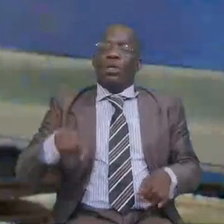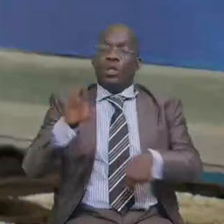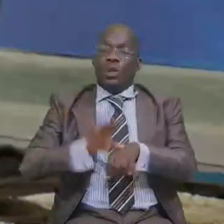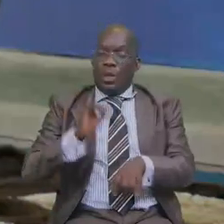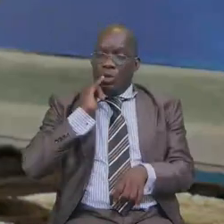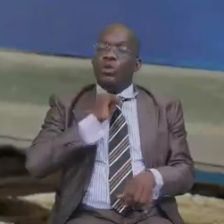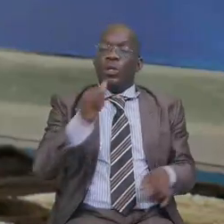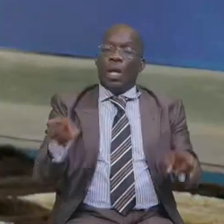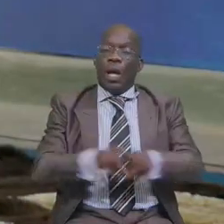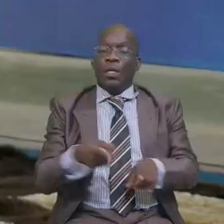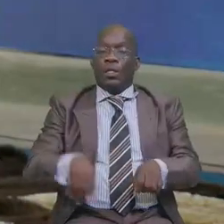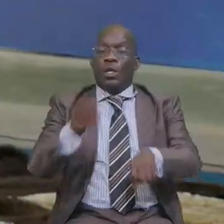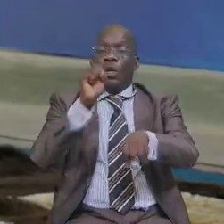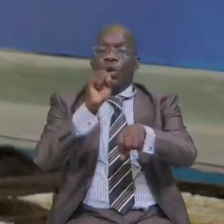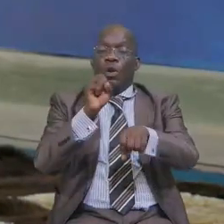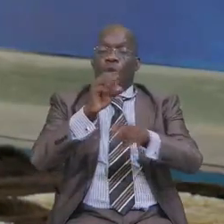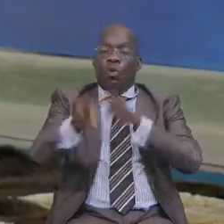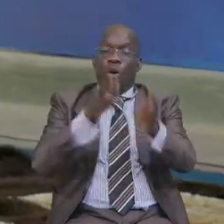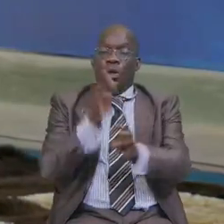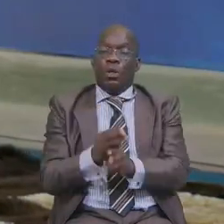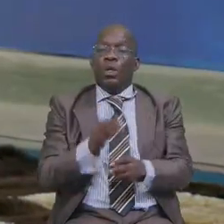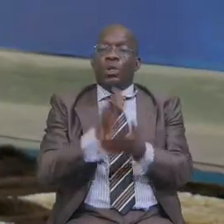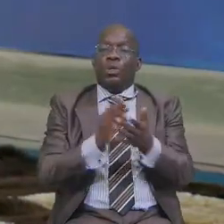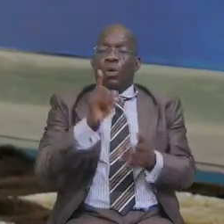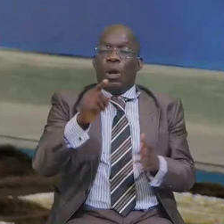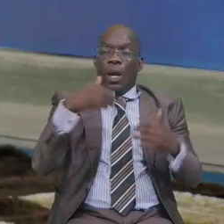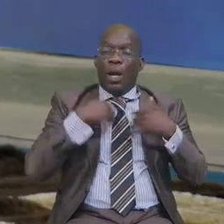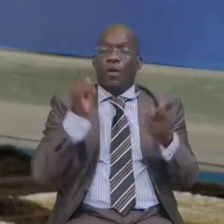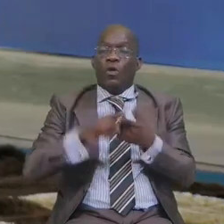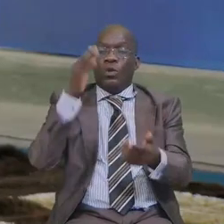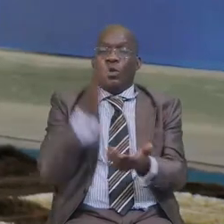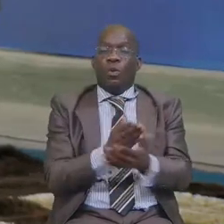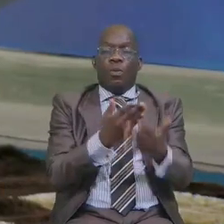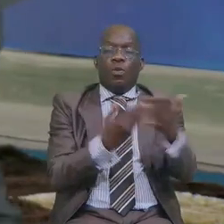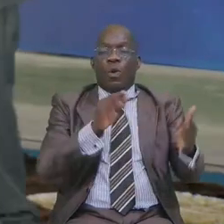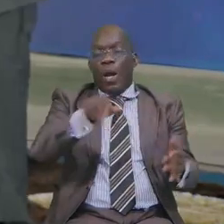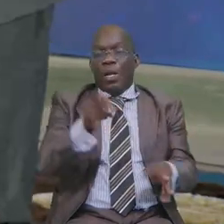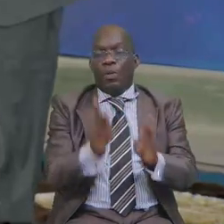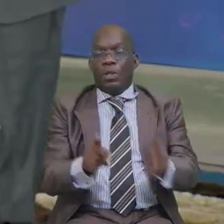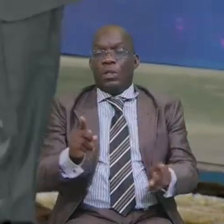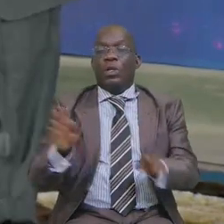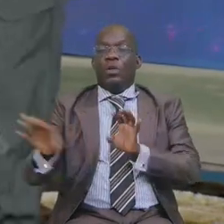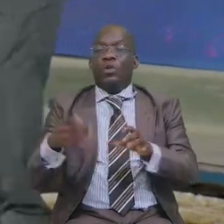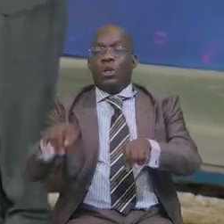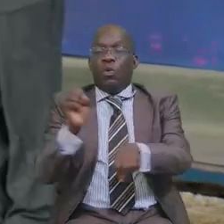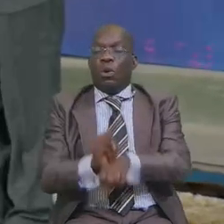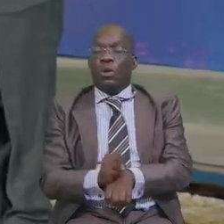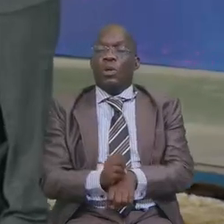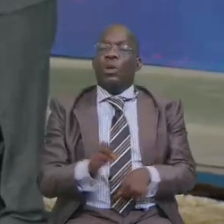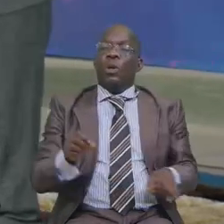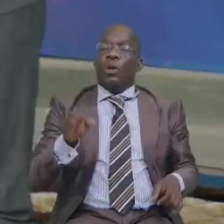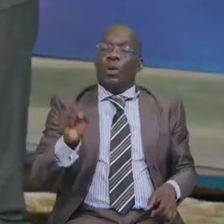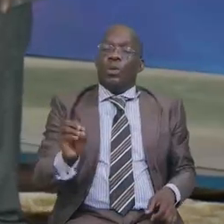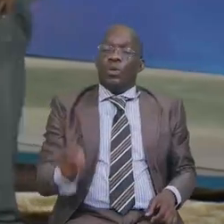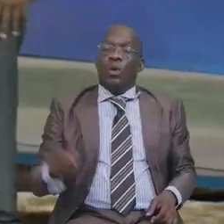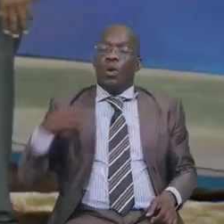doit s'arrêter avant que quelqu'un d'autre ne puisse faire quelque chose. Ça ne marche pas comme ça dans le royaume. Ainsi donc, nous avons